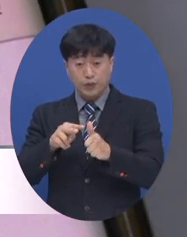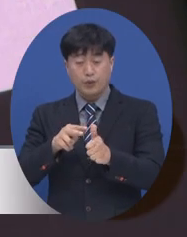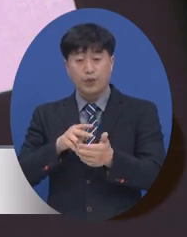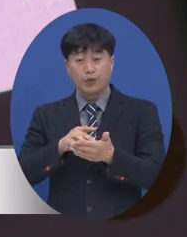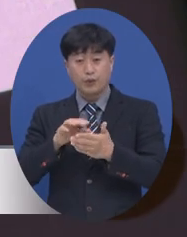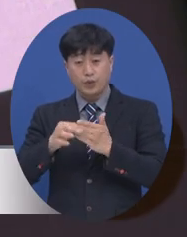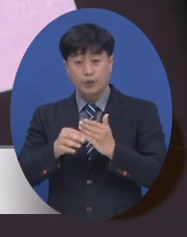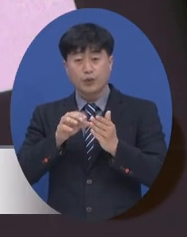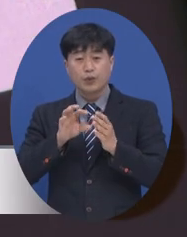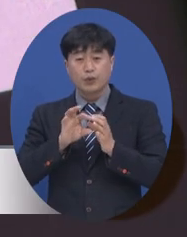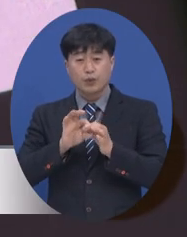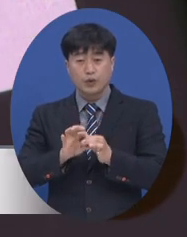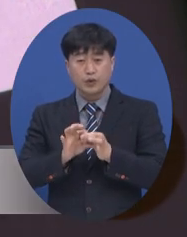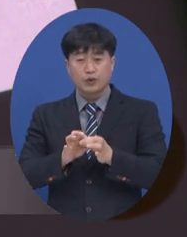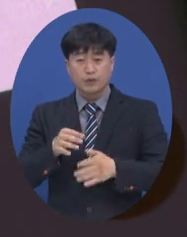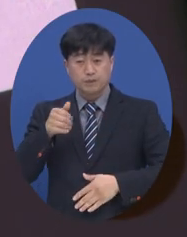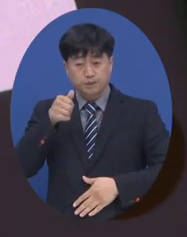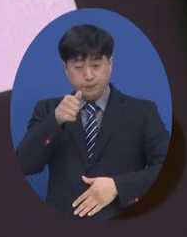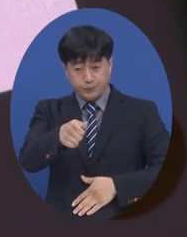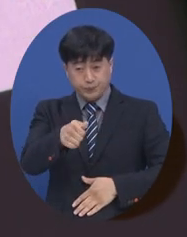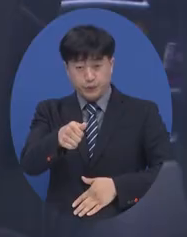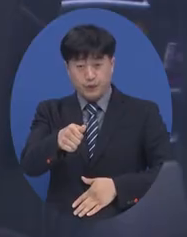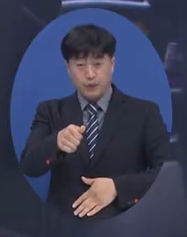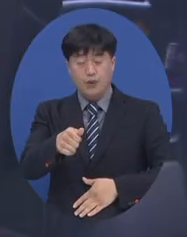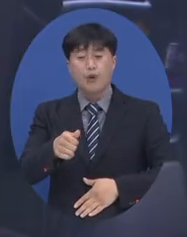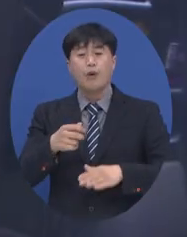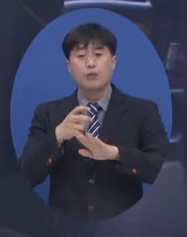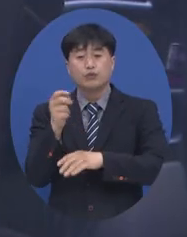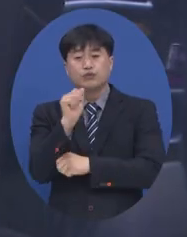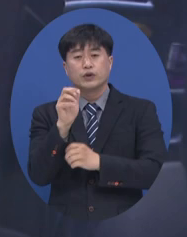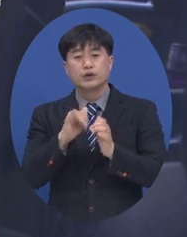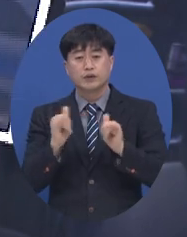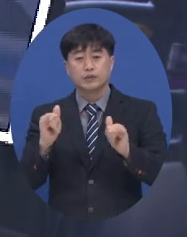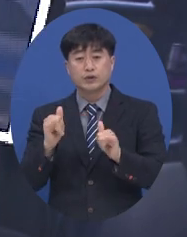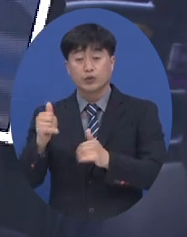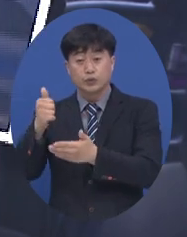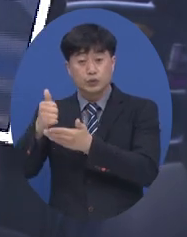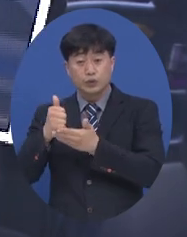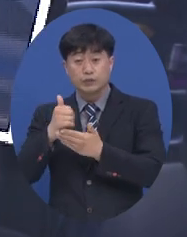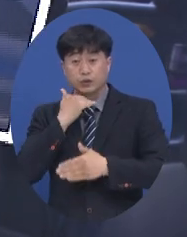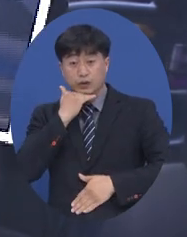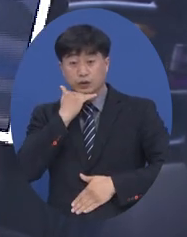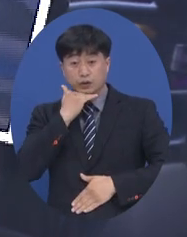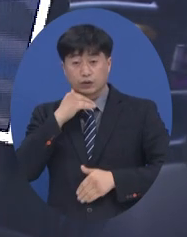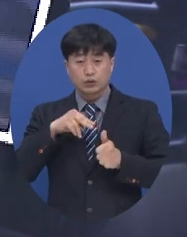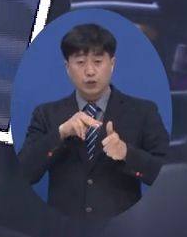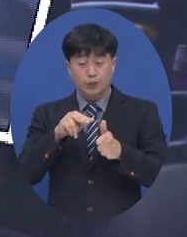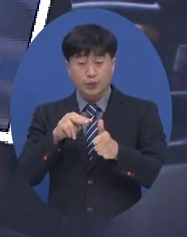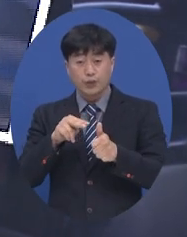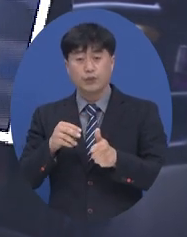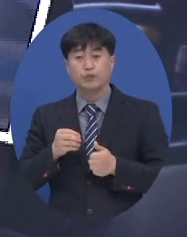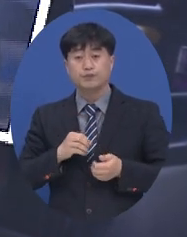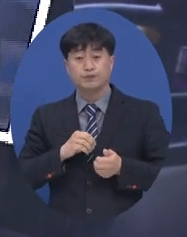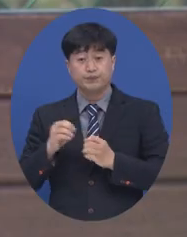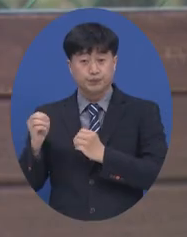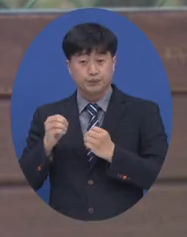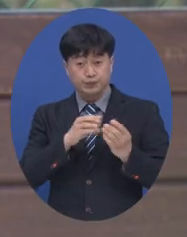검색해 승차별 버튼을 누르기만 하면 버스 운전자에게 승객이 기다린다는 정보가 자동으로